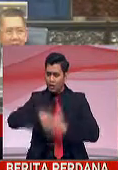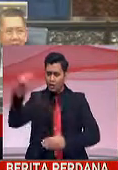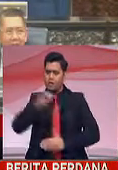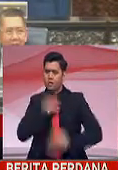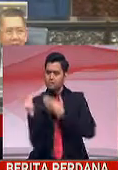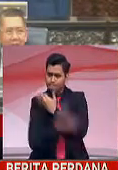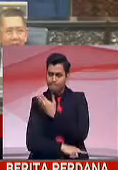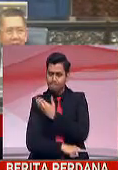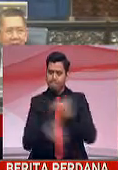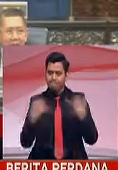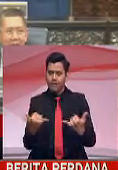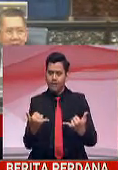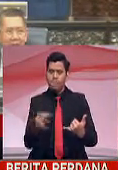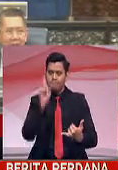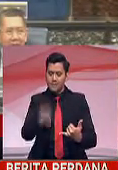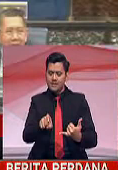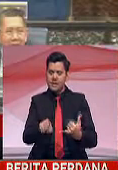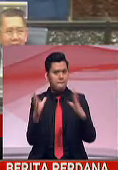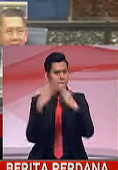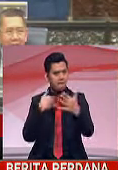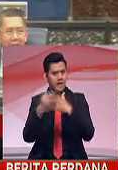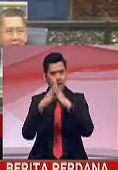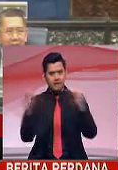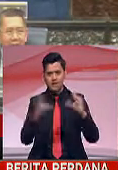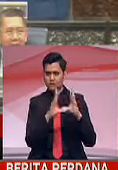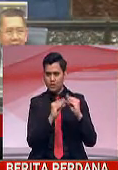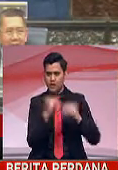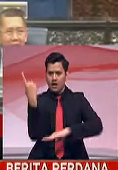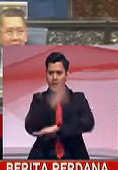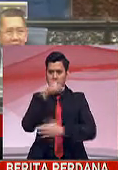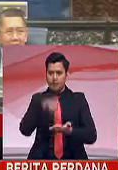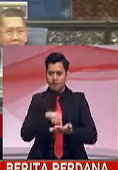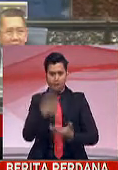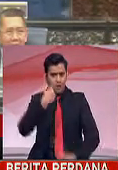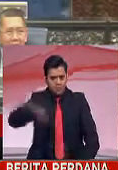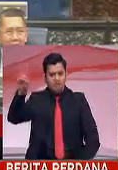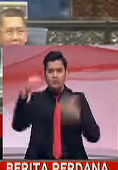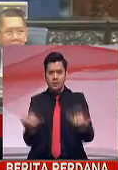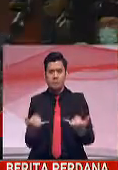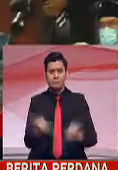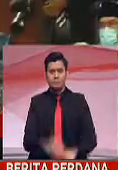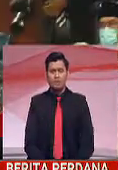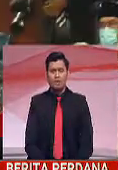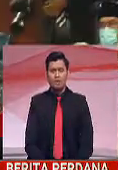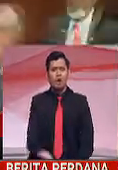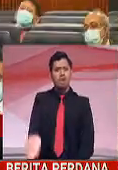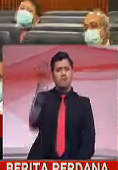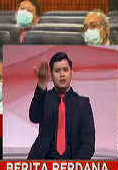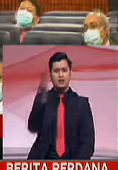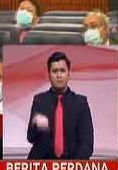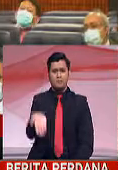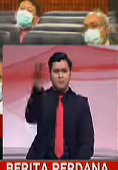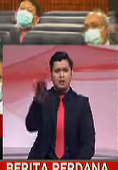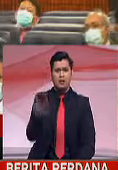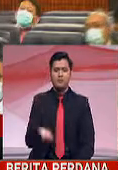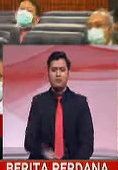hukum. Sehingga habis persidangan Dewan pada hari ini. Ya. Apa ni? Terima